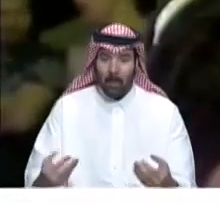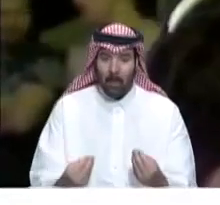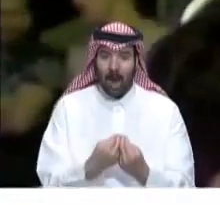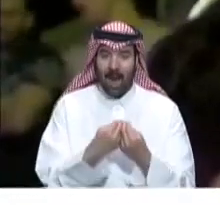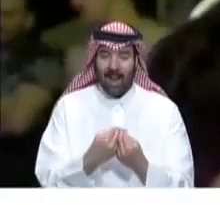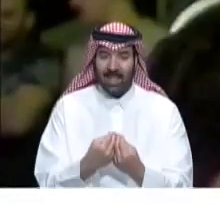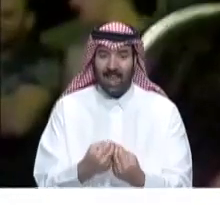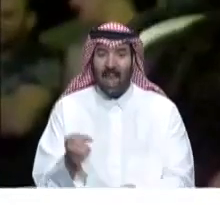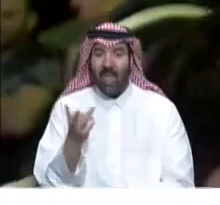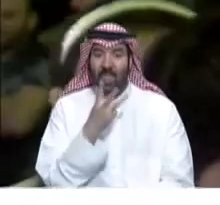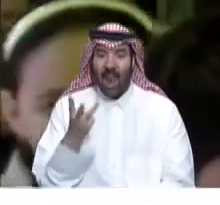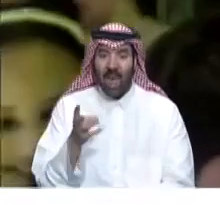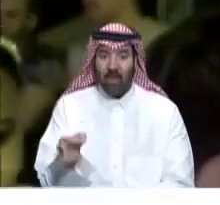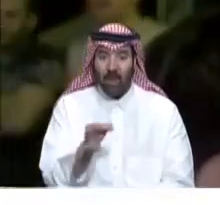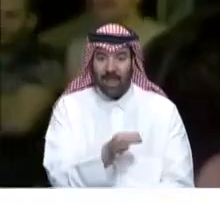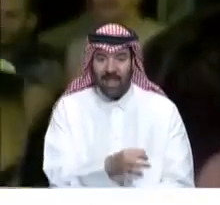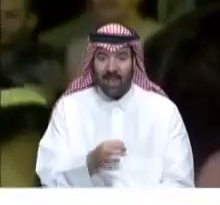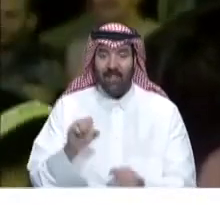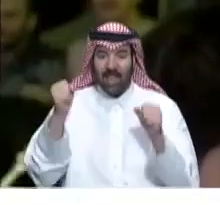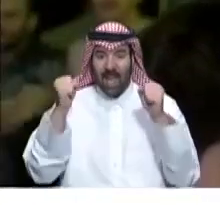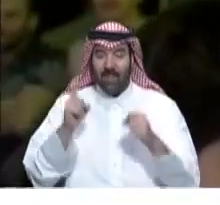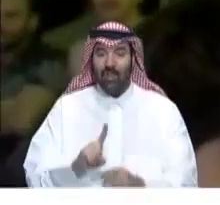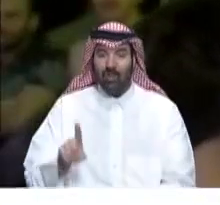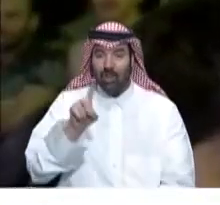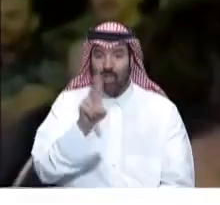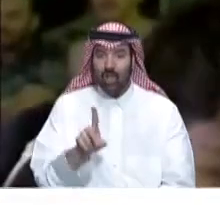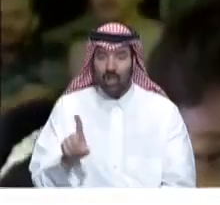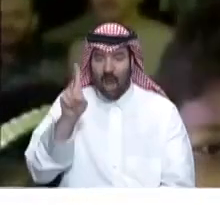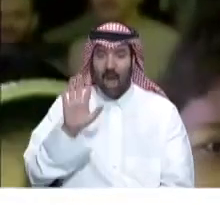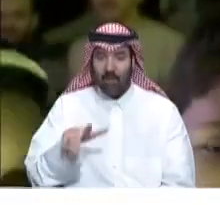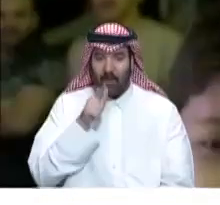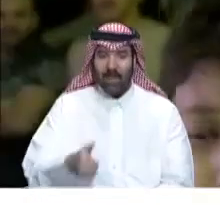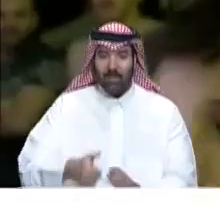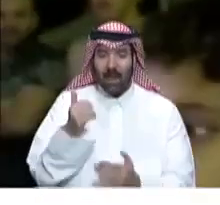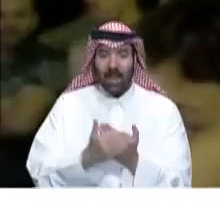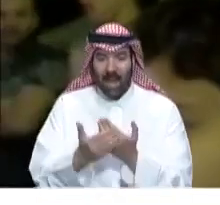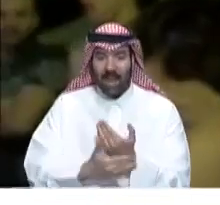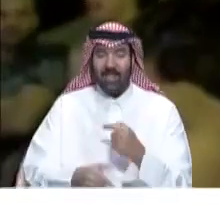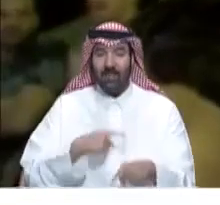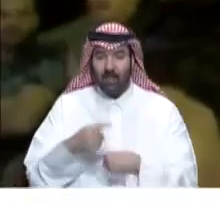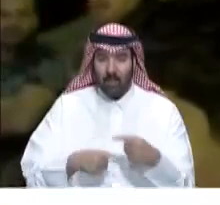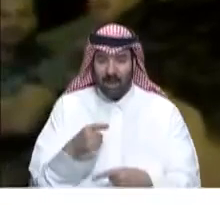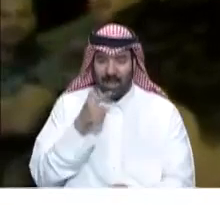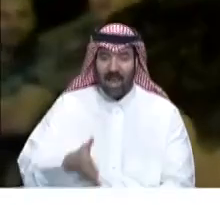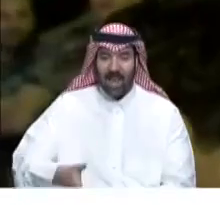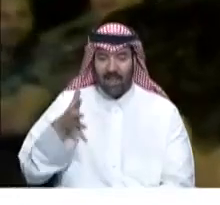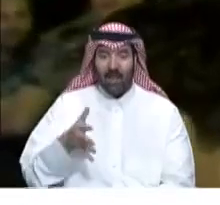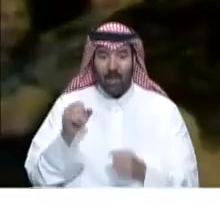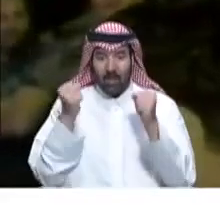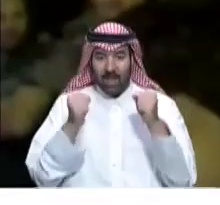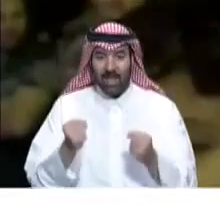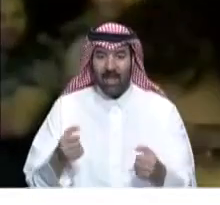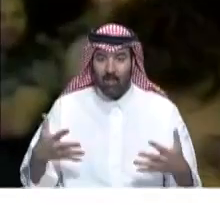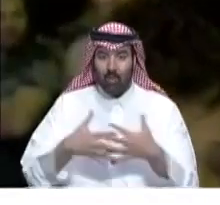في هالمنتزهات الثلاثة اللي ذكرتها. وإن شاء الله بإذن الله إحنا حريصين إن إحنا نسعد المواطنين ونشارك